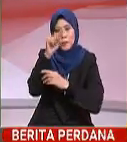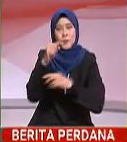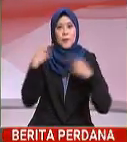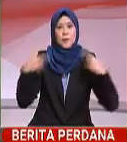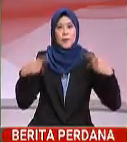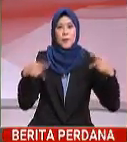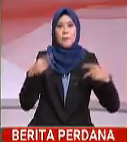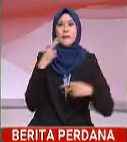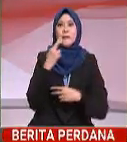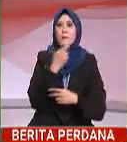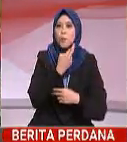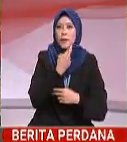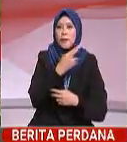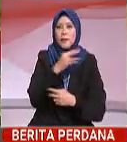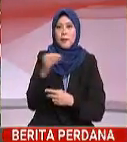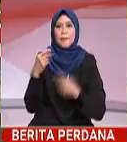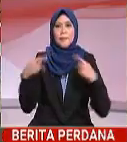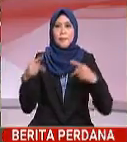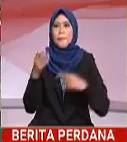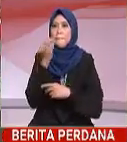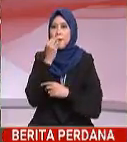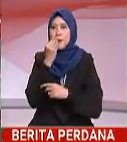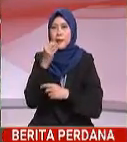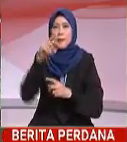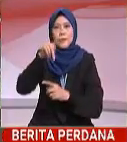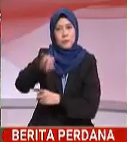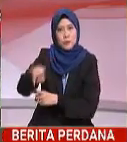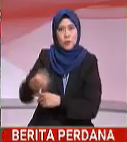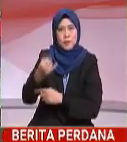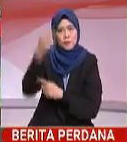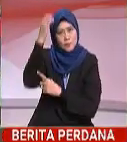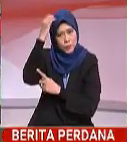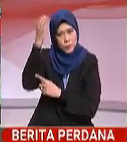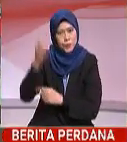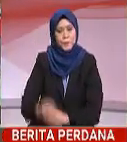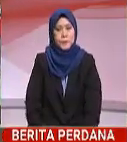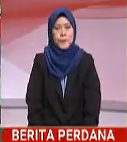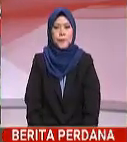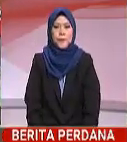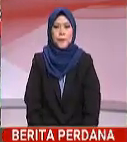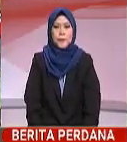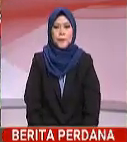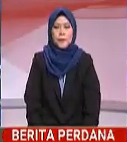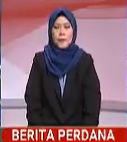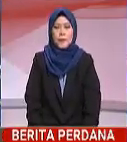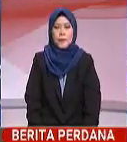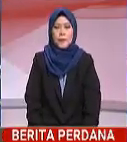premis restoran dan kedai makan di Petaling Jaya, Selangor.